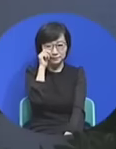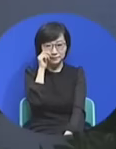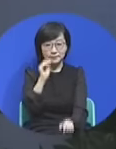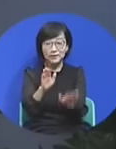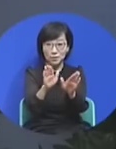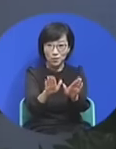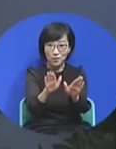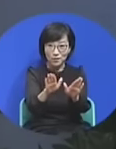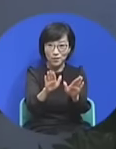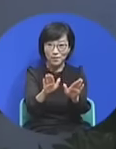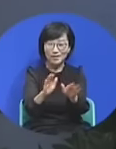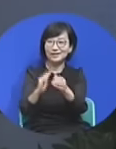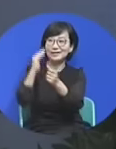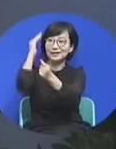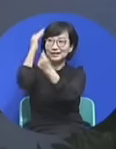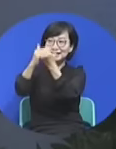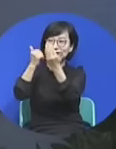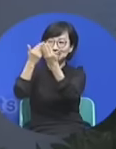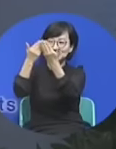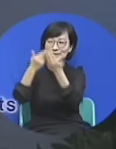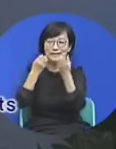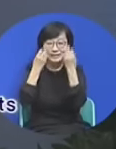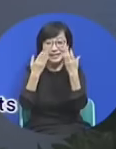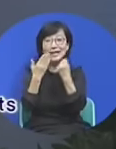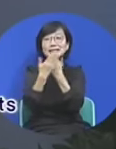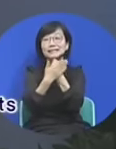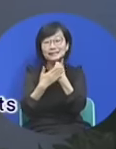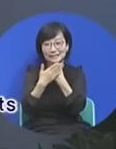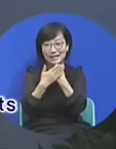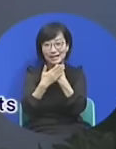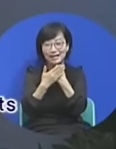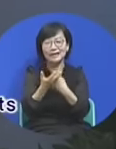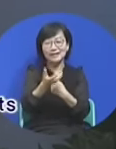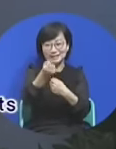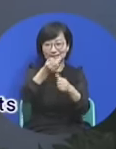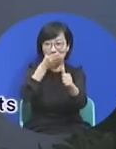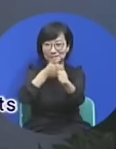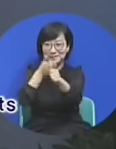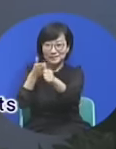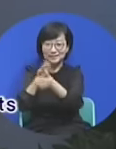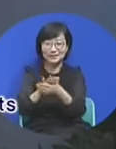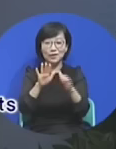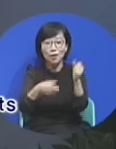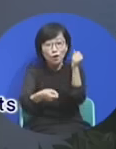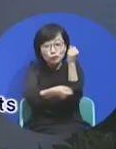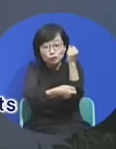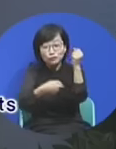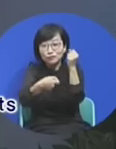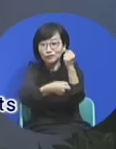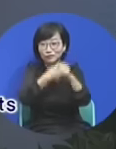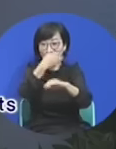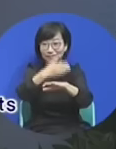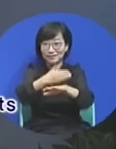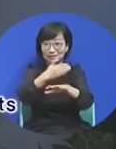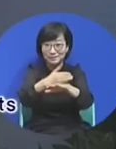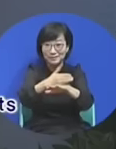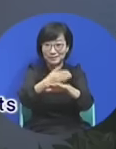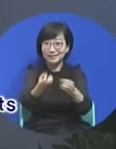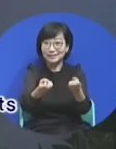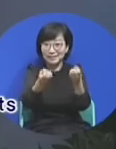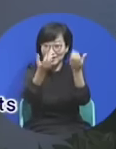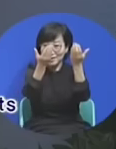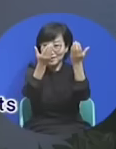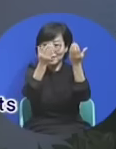오늘도 하나님의 새 은혜 있기를 바랍니다. Even today, may God's new grace come upon you. 예, 추수감사절은 미국에서는